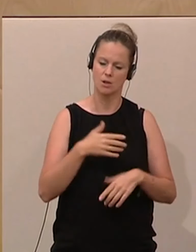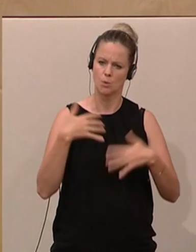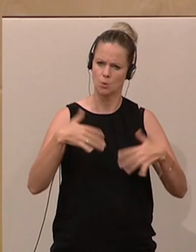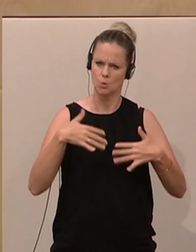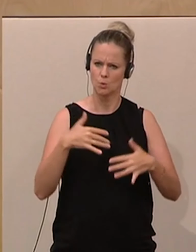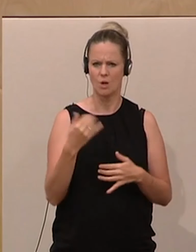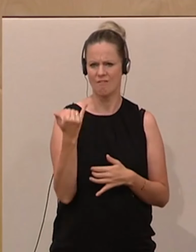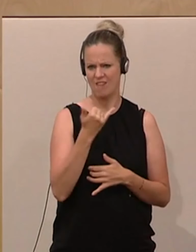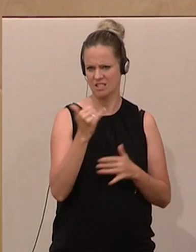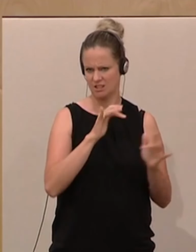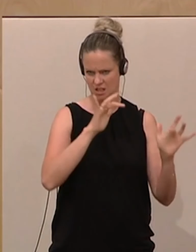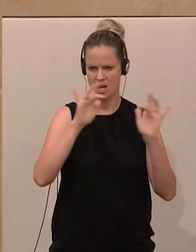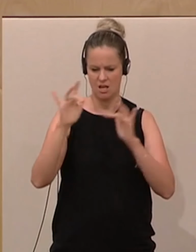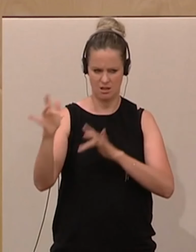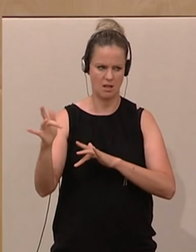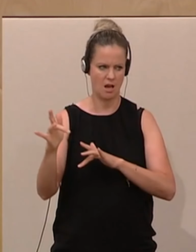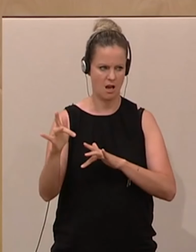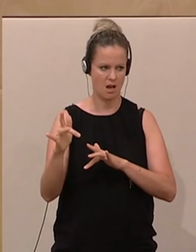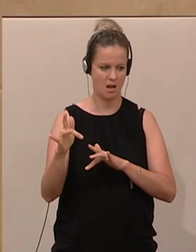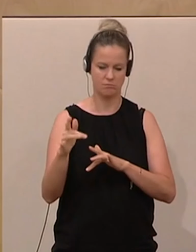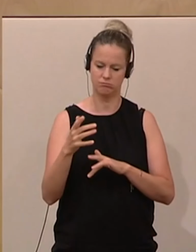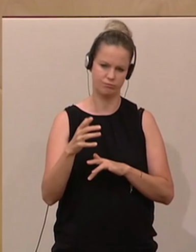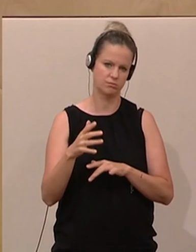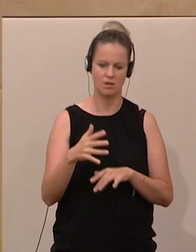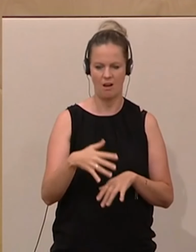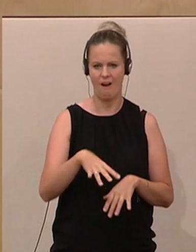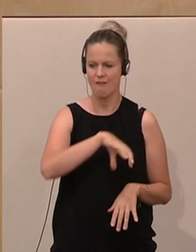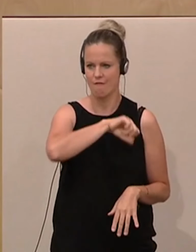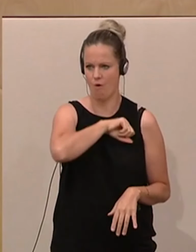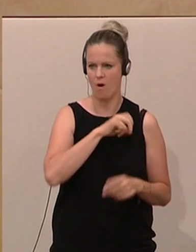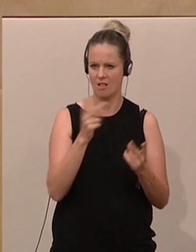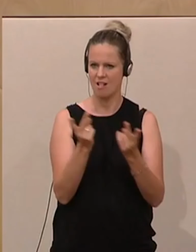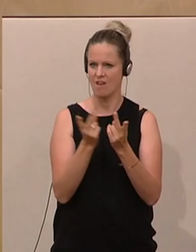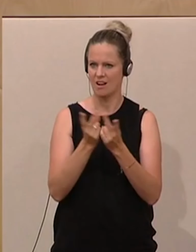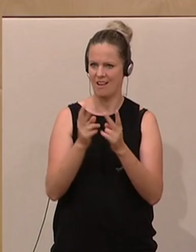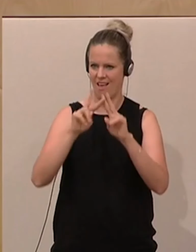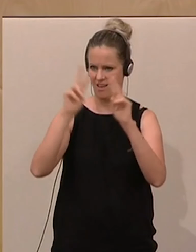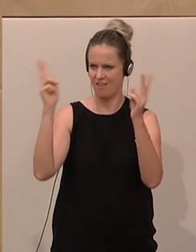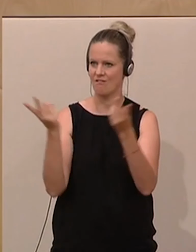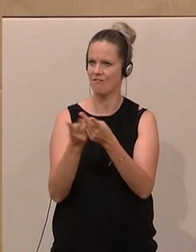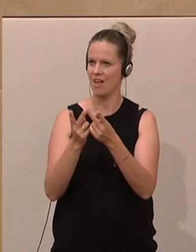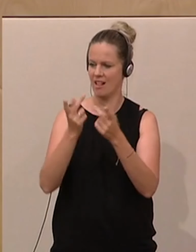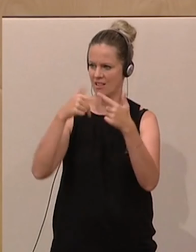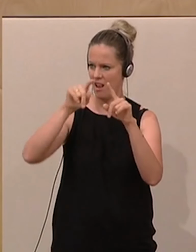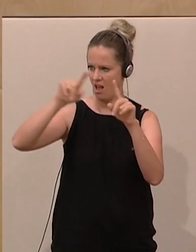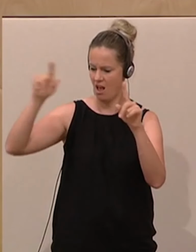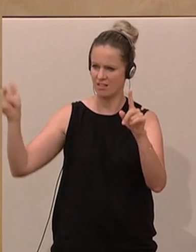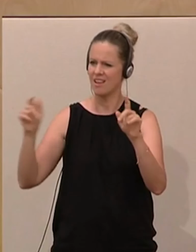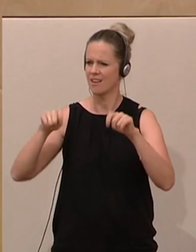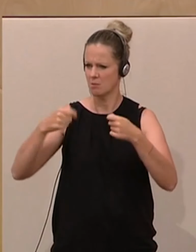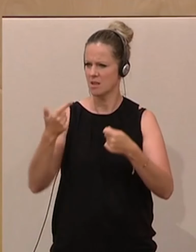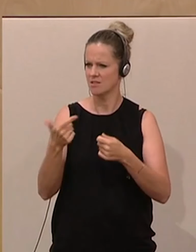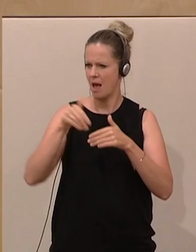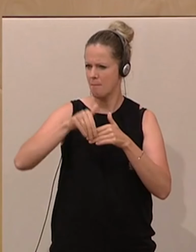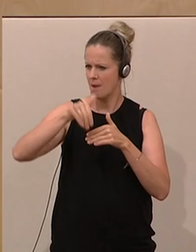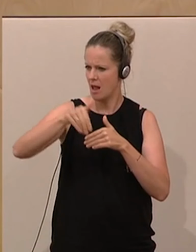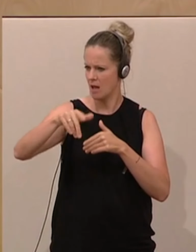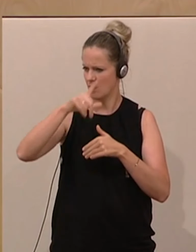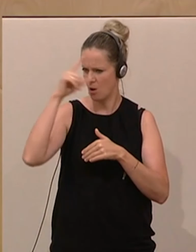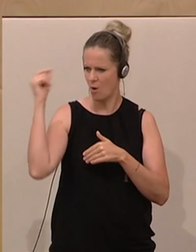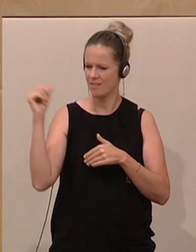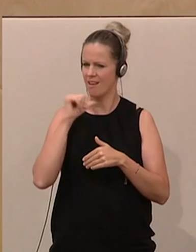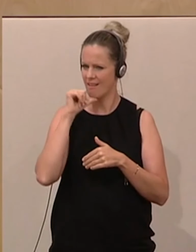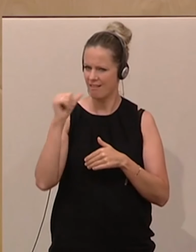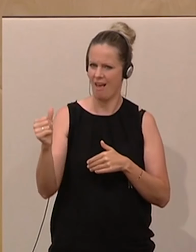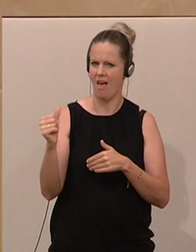unschätzbares privilegien bild vergleich haben wir doch mehr als zwei milliarden menschen die keinen dauerhaften zugang